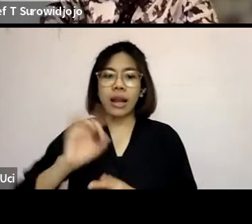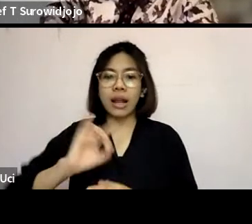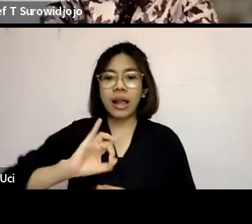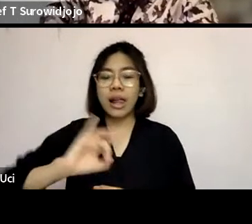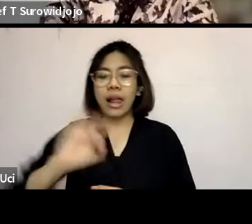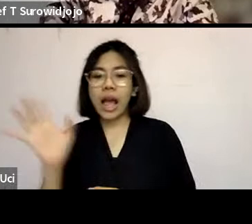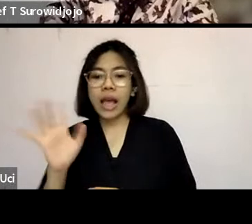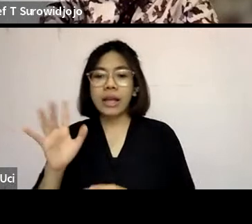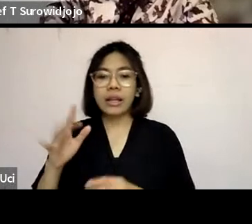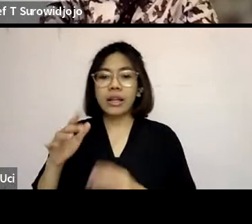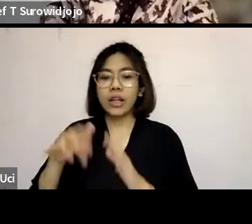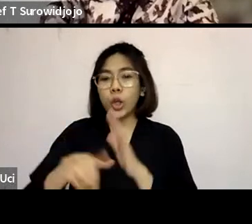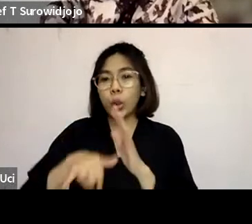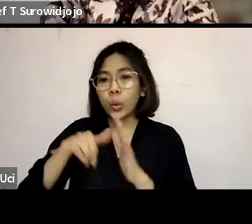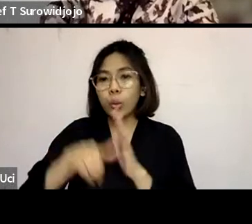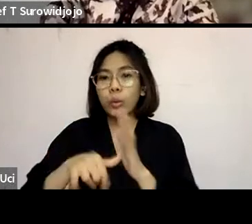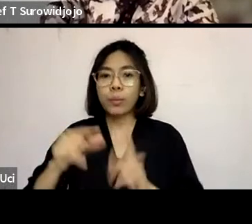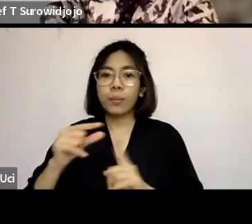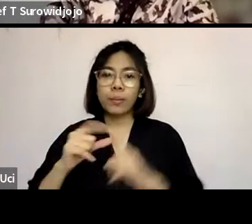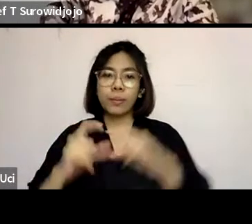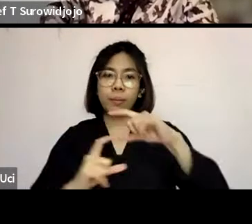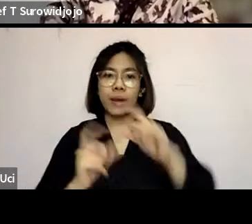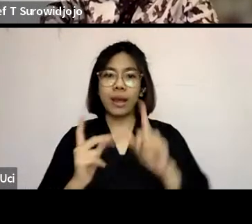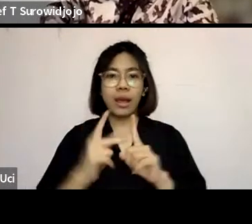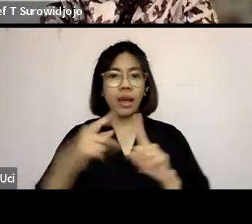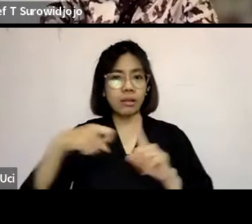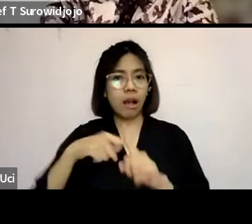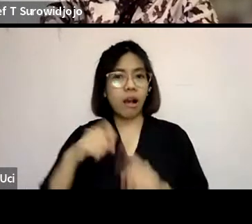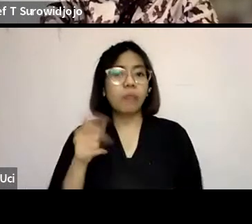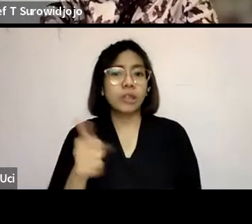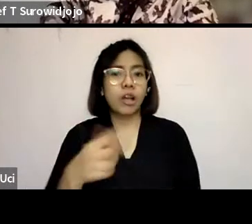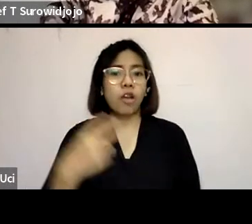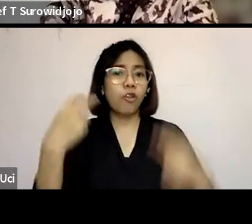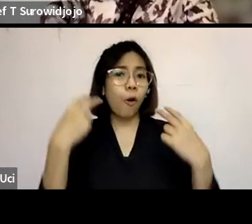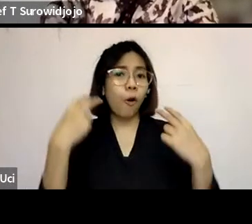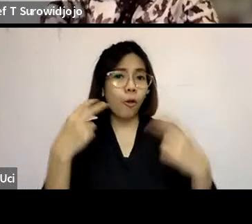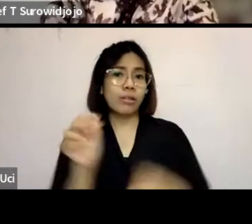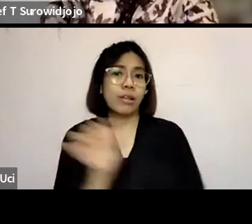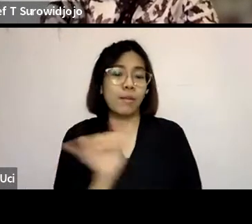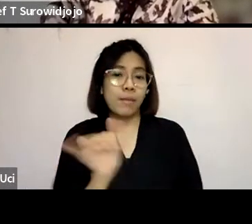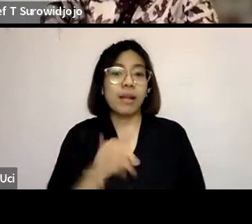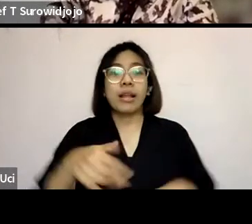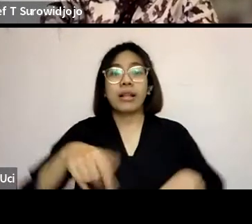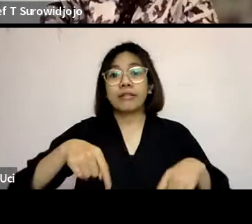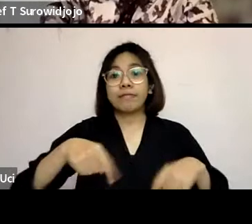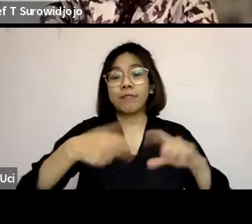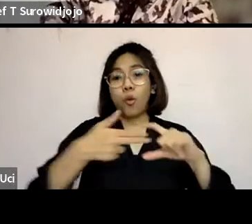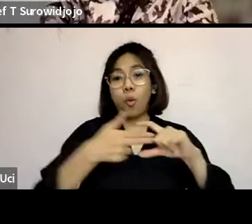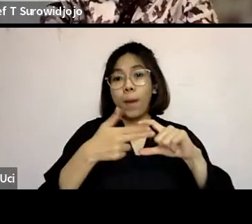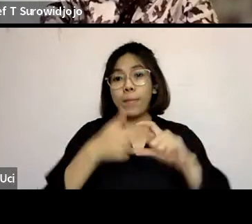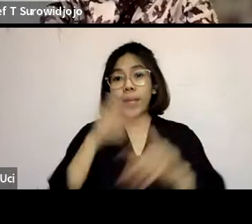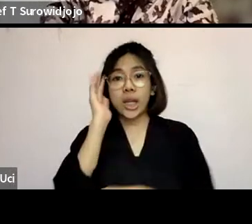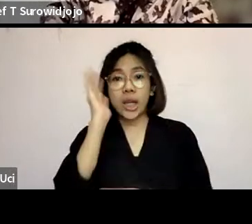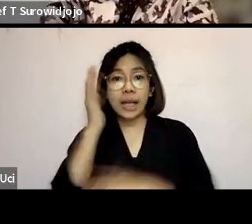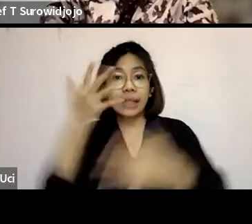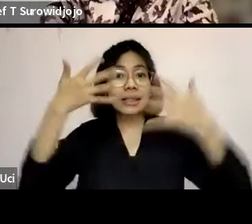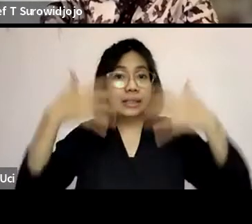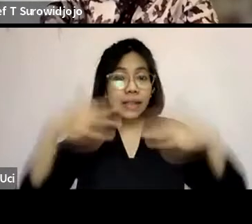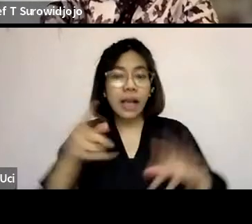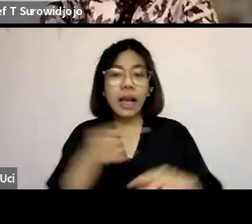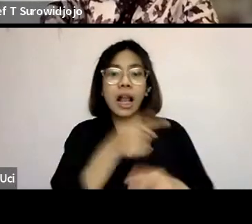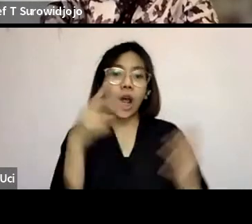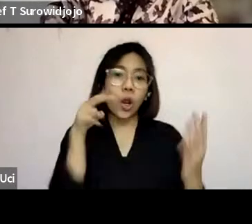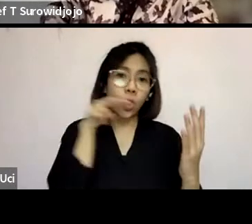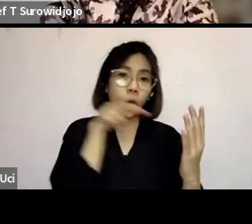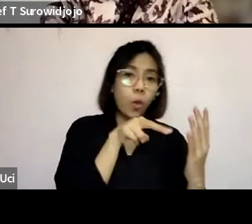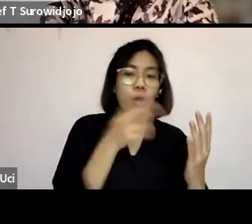YouTube SKK Indonesia lain itu nanti di sesudah webinar ini rekaman diskusi juga bisa diakses melalui